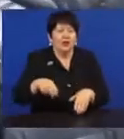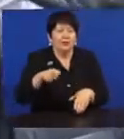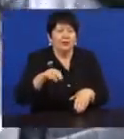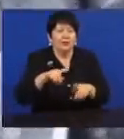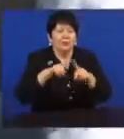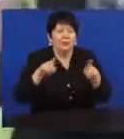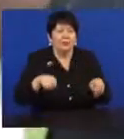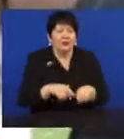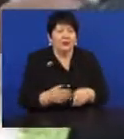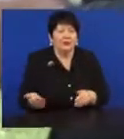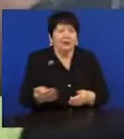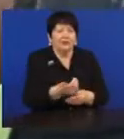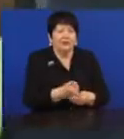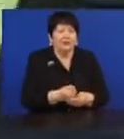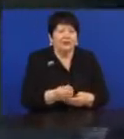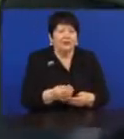biscuită.